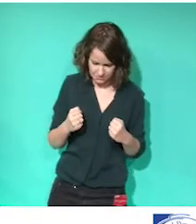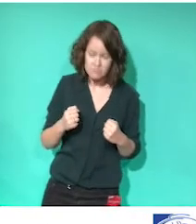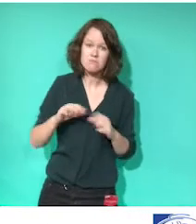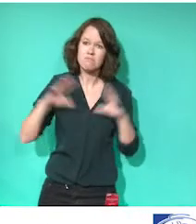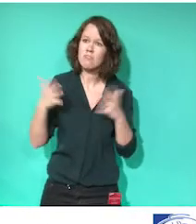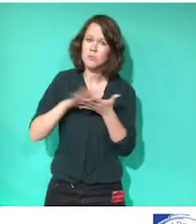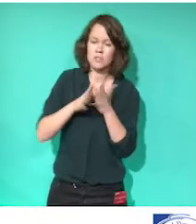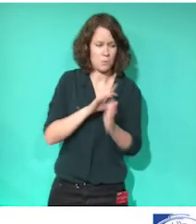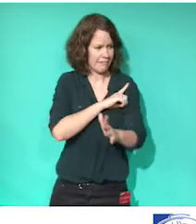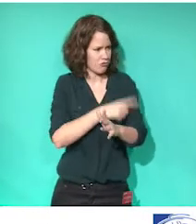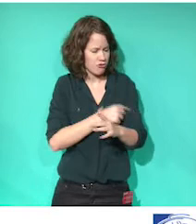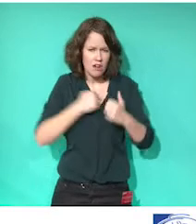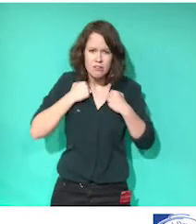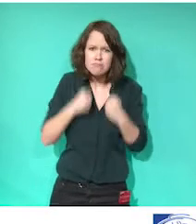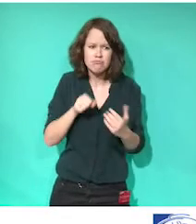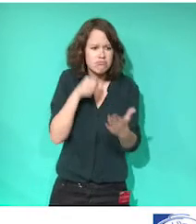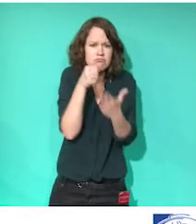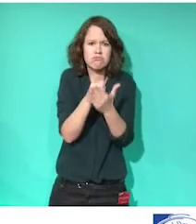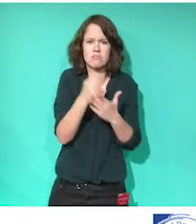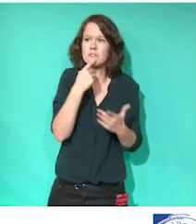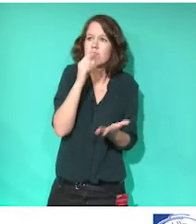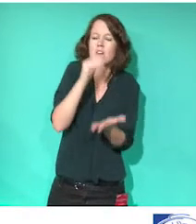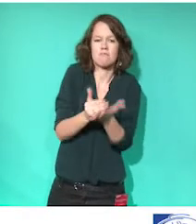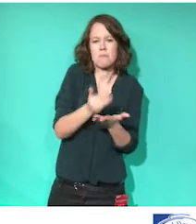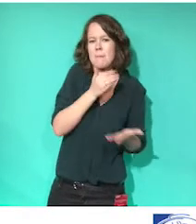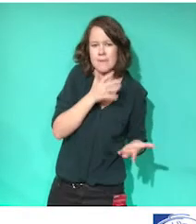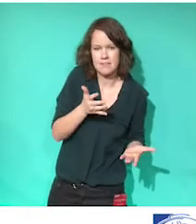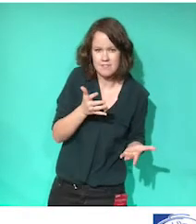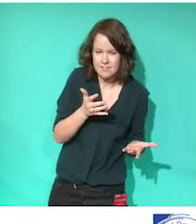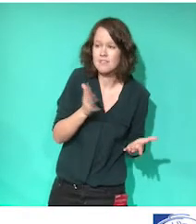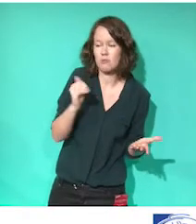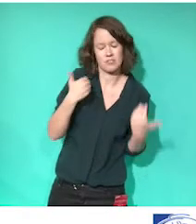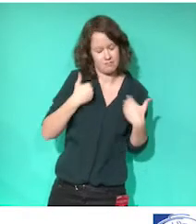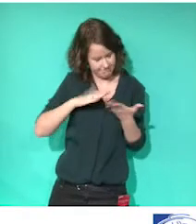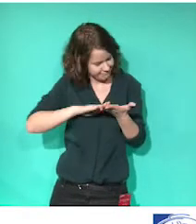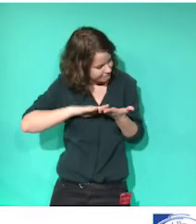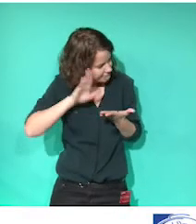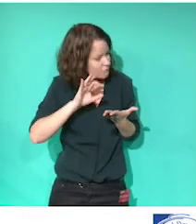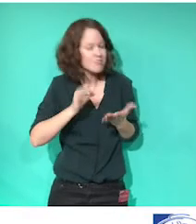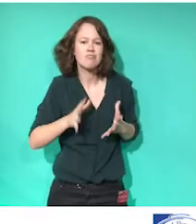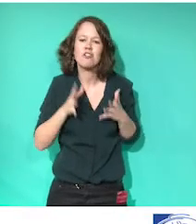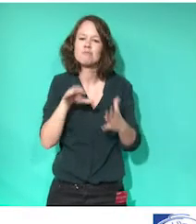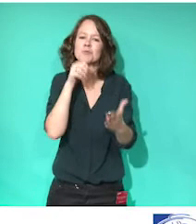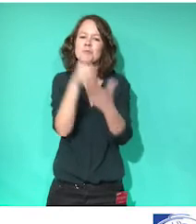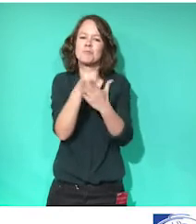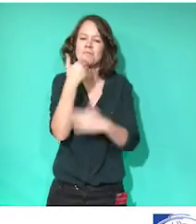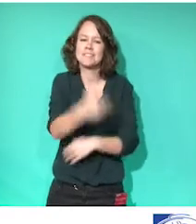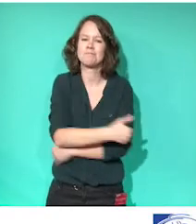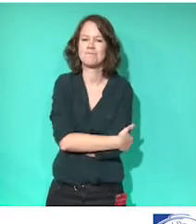des associations, ne peut pas s'arrêter. Et donc, nous vous confirmons notre engagement et notre mobilisation. Bravo.